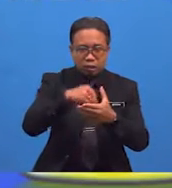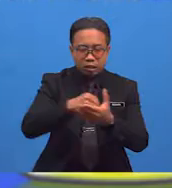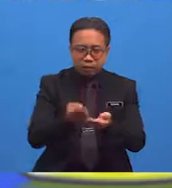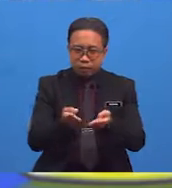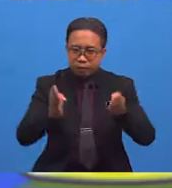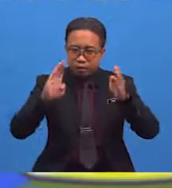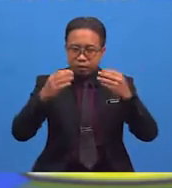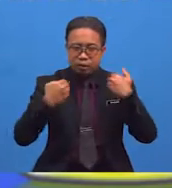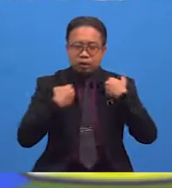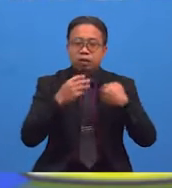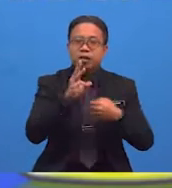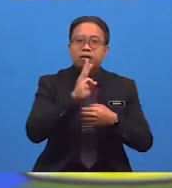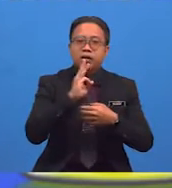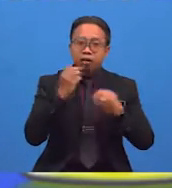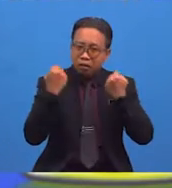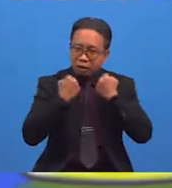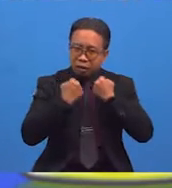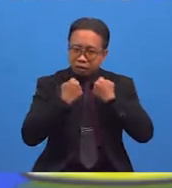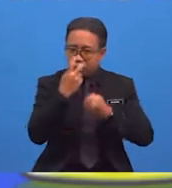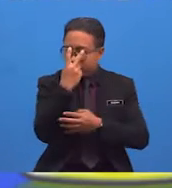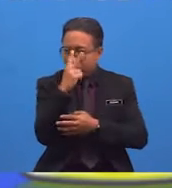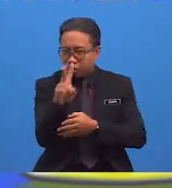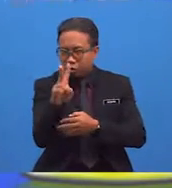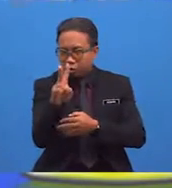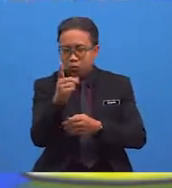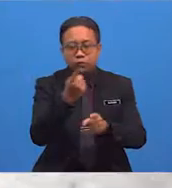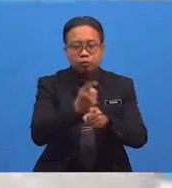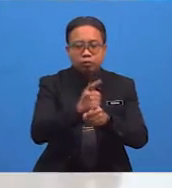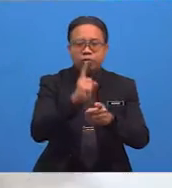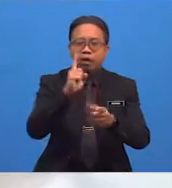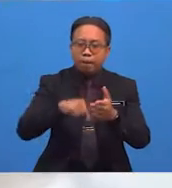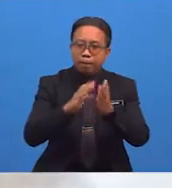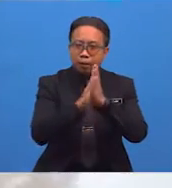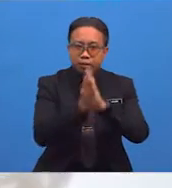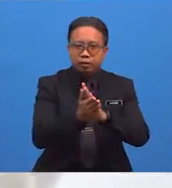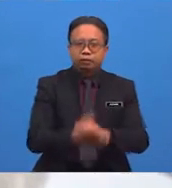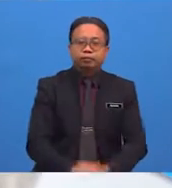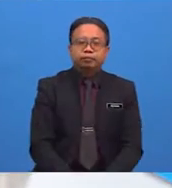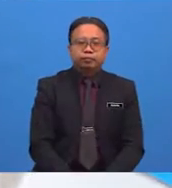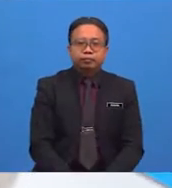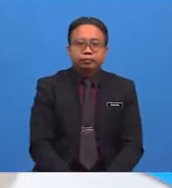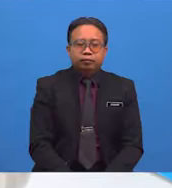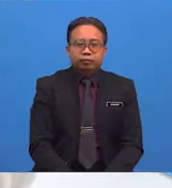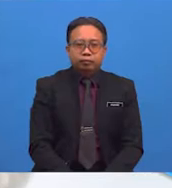besen berisi air ais. Perhatikan perubahan yang berlaku.